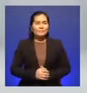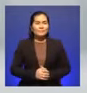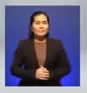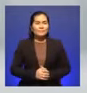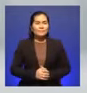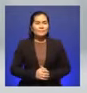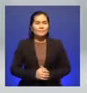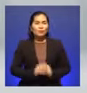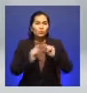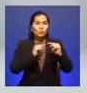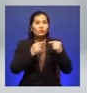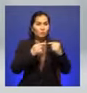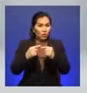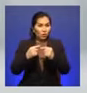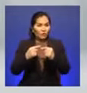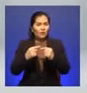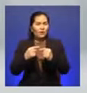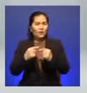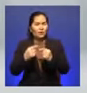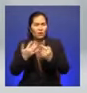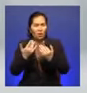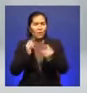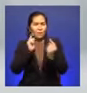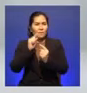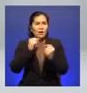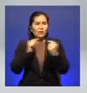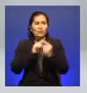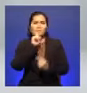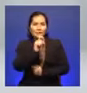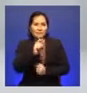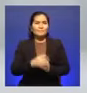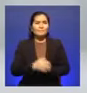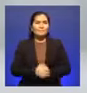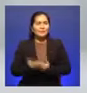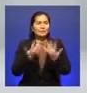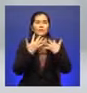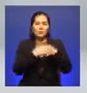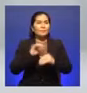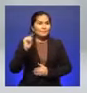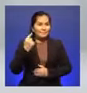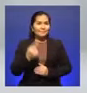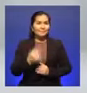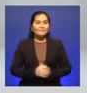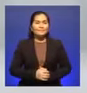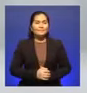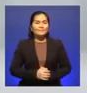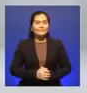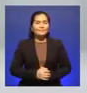แล้วก็ค่อยกลับมาในช่วงแลกเปลี่ยนซักถามอาจจะเชิญคุณอาซึมิงเข้าร่วมในอีกรอบหนึ่งนะคะ